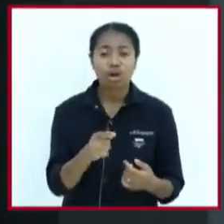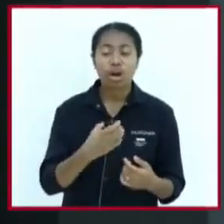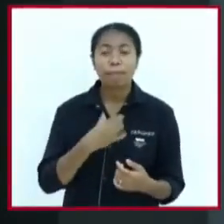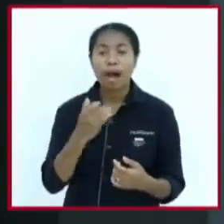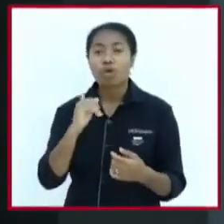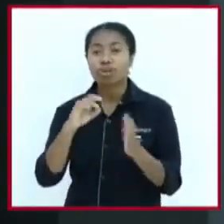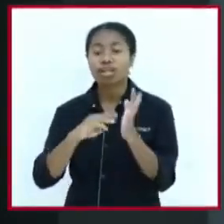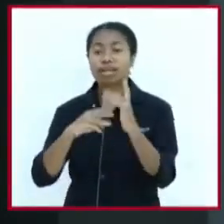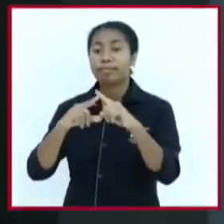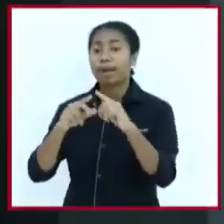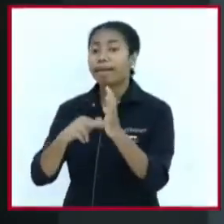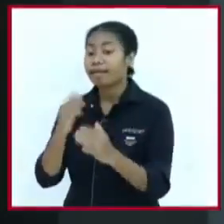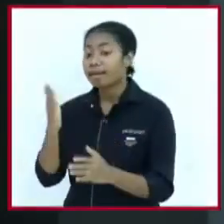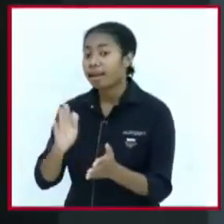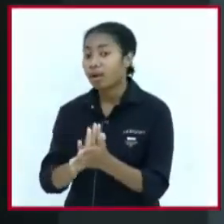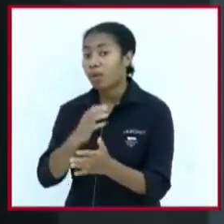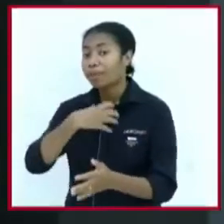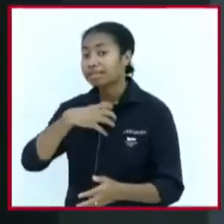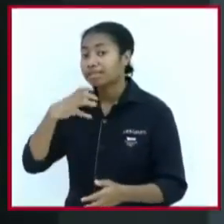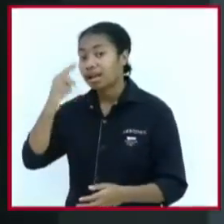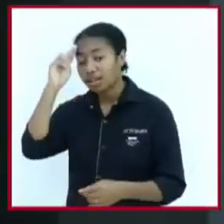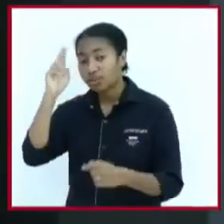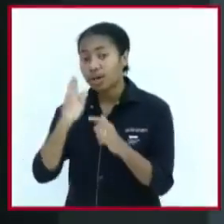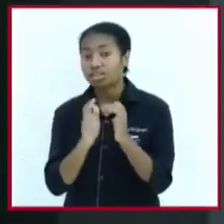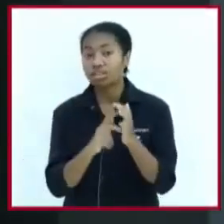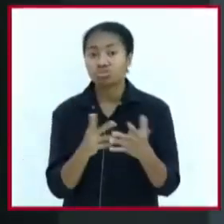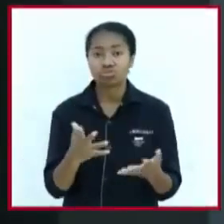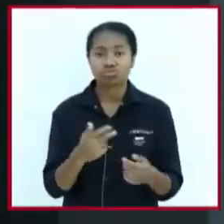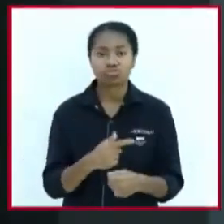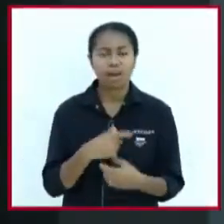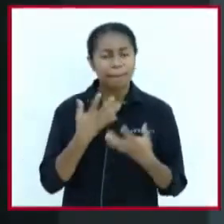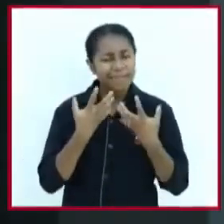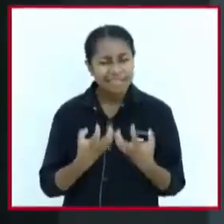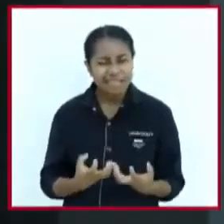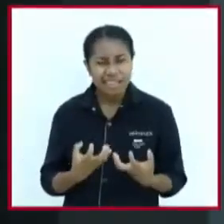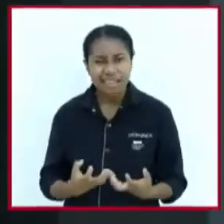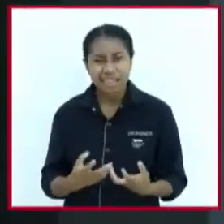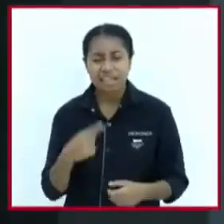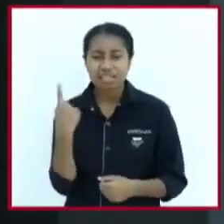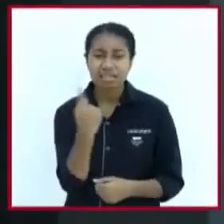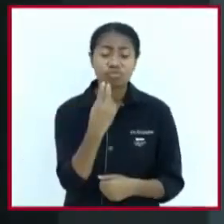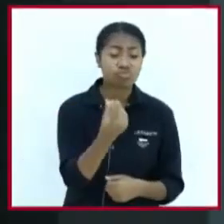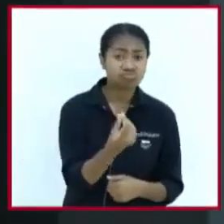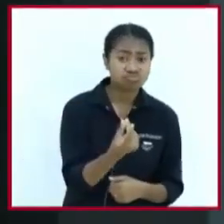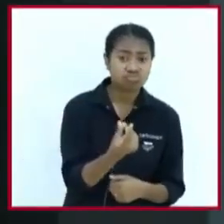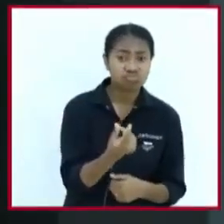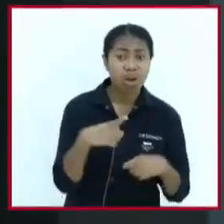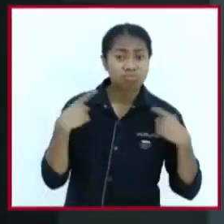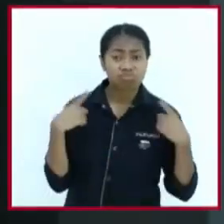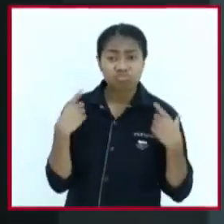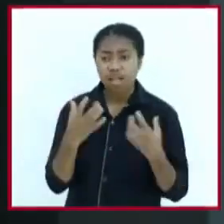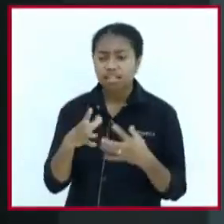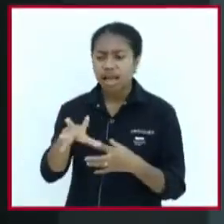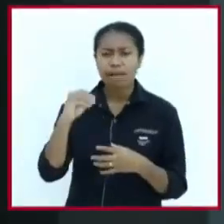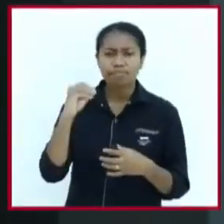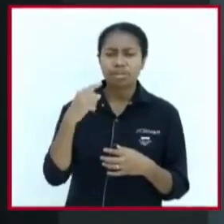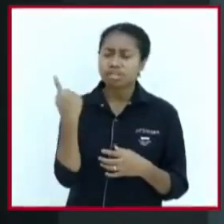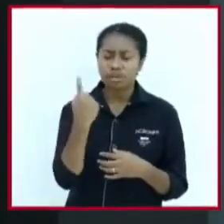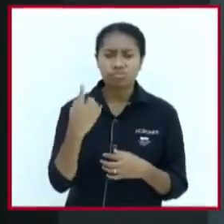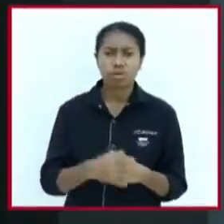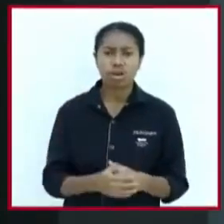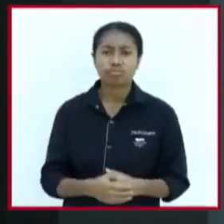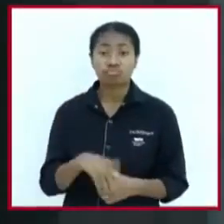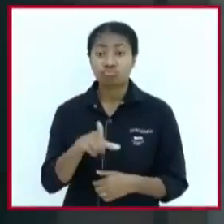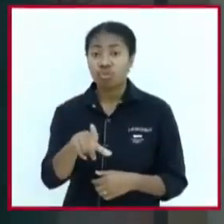mereka mengalami banyak penderitaan termasuk harta benda mereka dirampas ini misalnya muncul dalam pasal 10